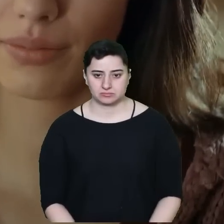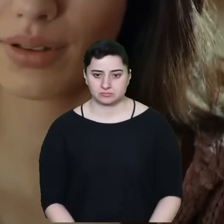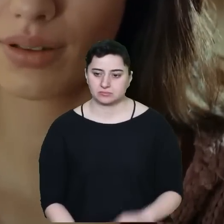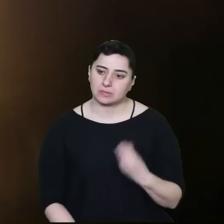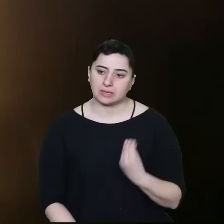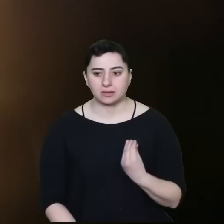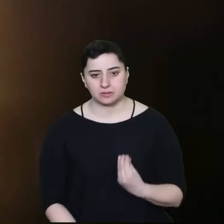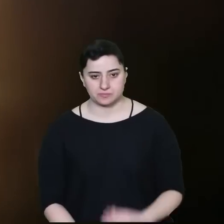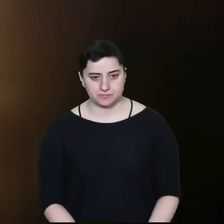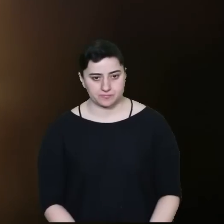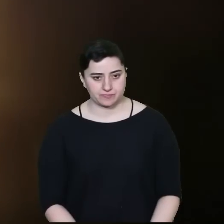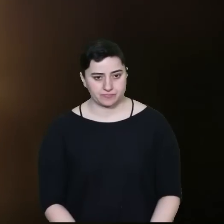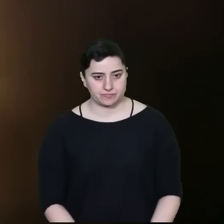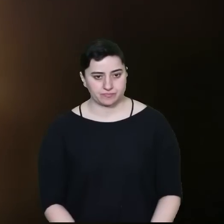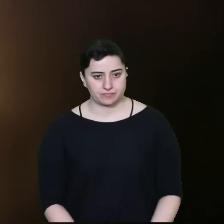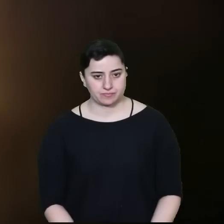İyiyim.